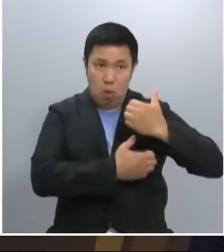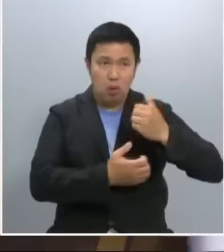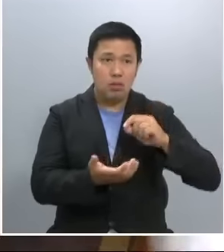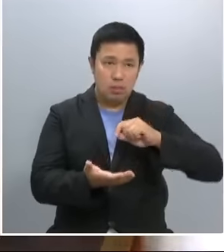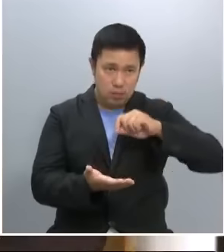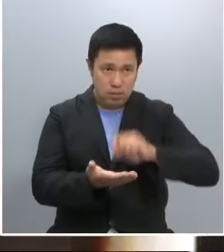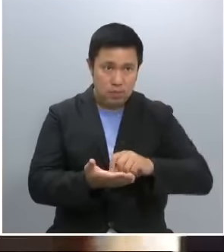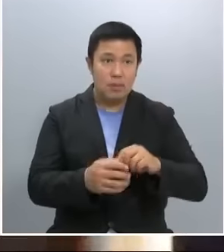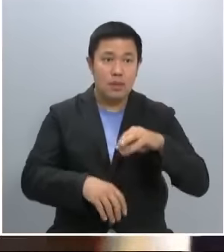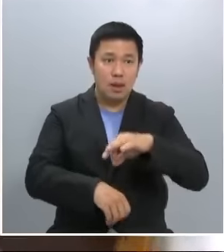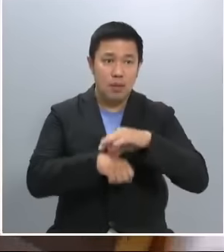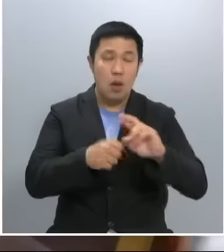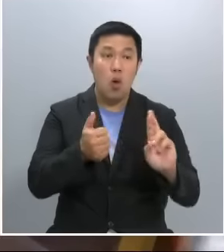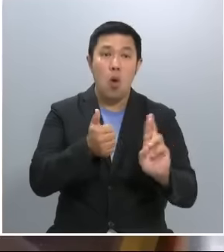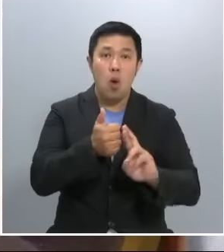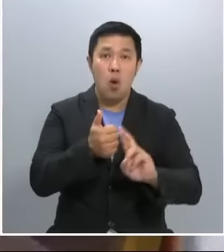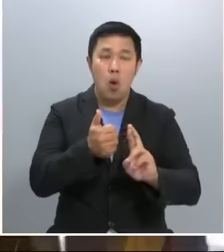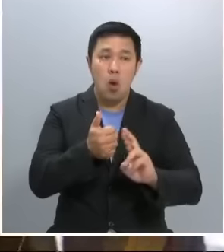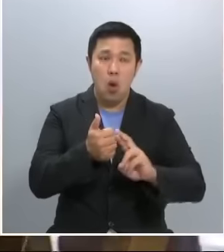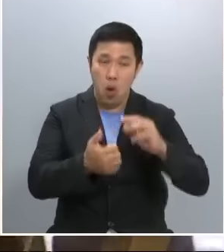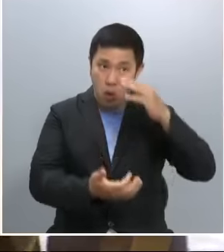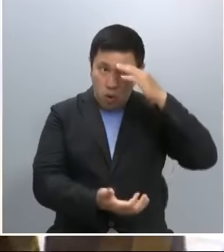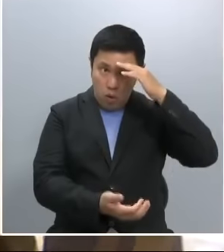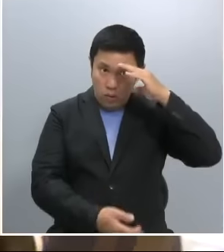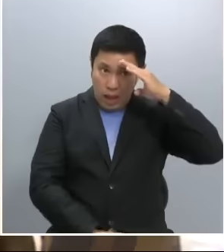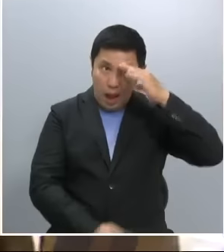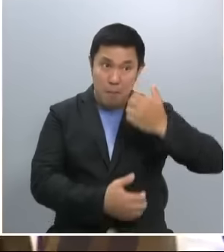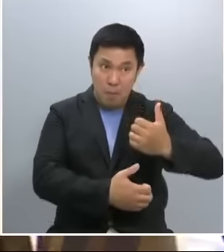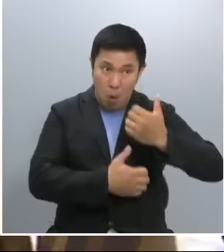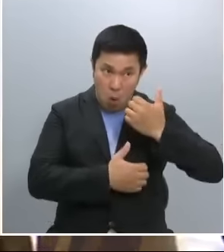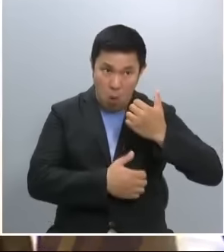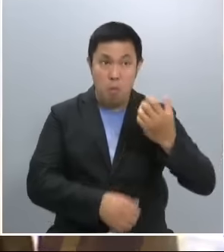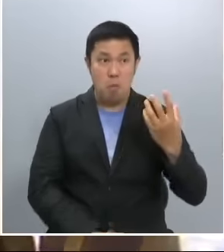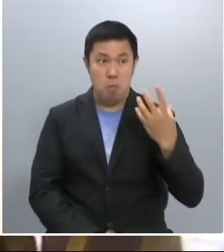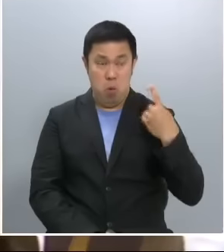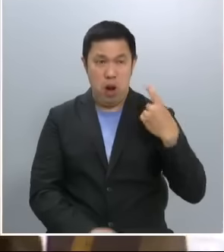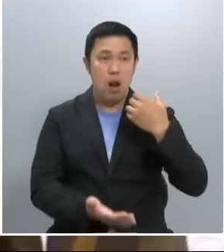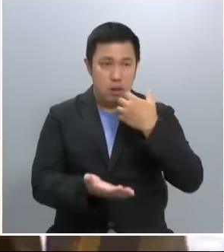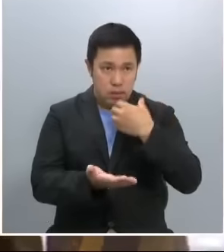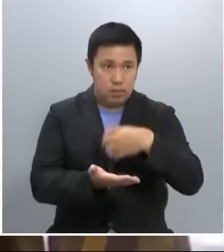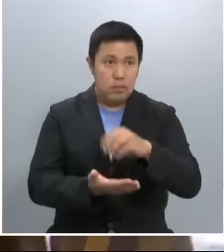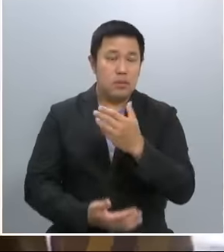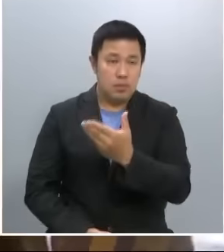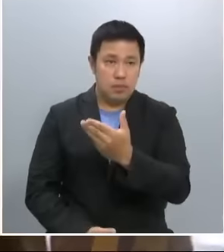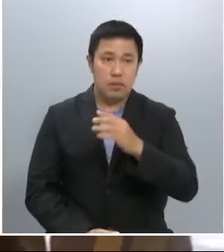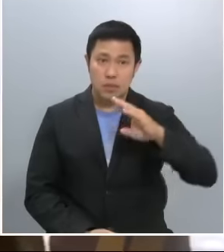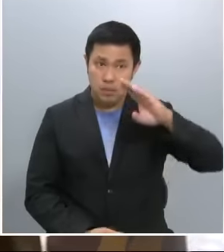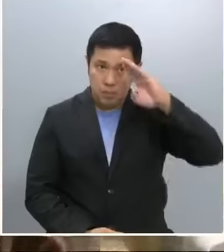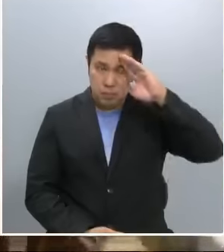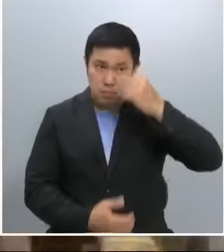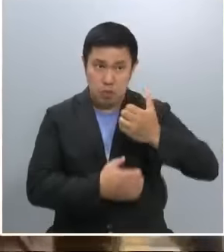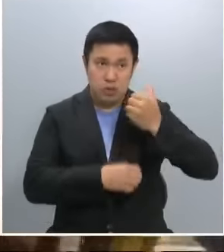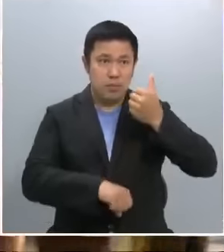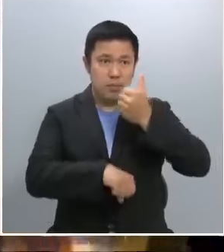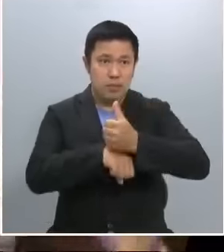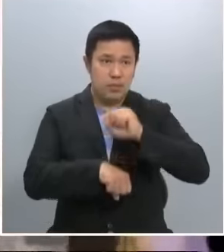รองโฆษกกองทัพบกพันเอกริมาสุขสุวนันท์พูดถึงประเด็นนี้นะครับท่านผู้ชมครับว่าผู้จการทหารบกสั่งการไปที่